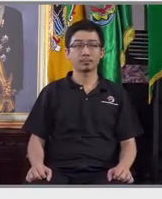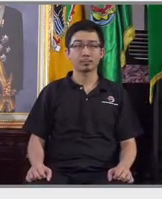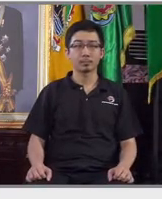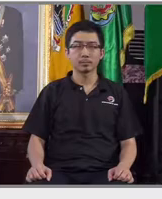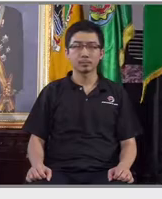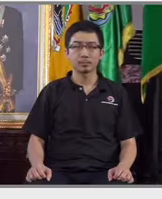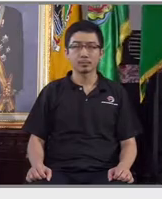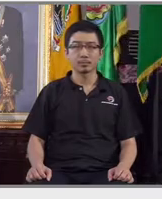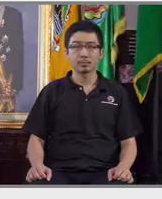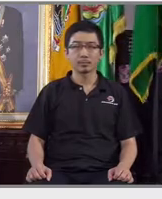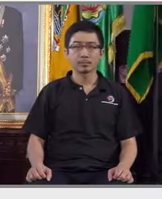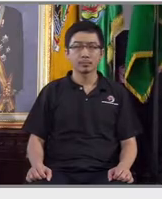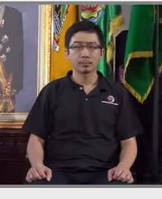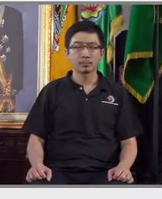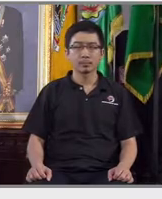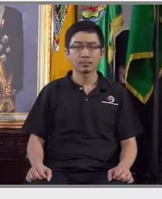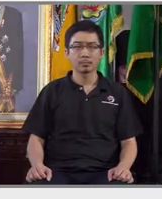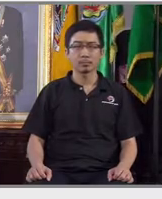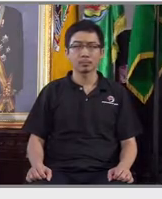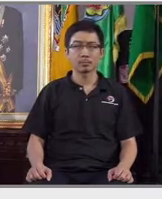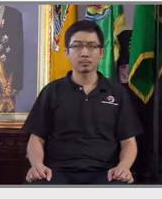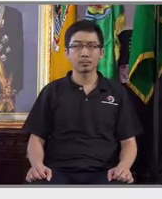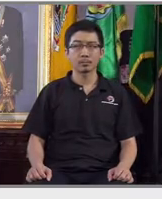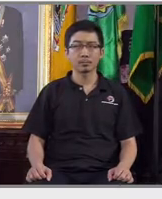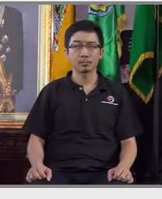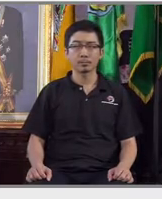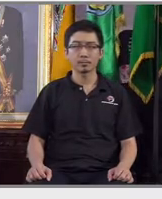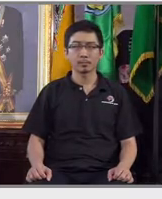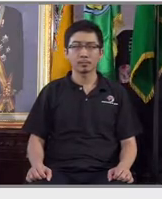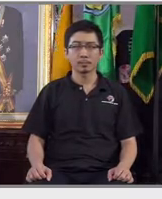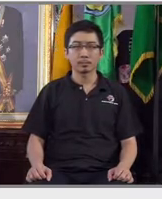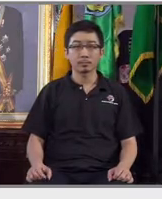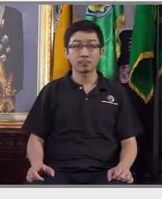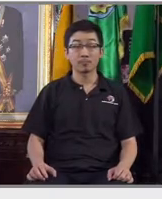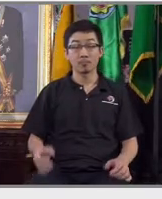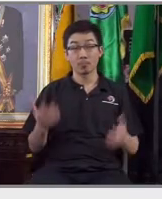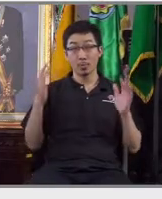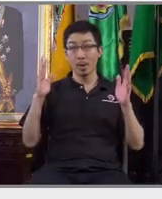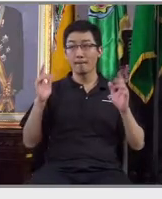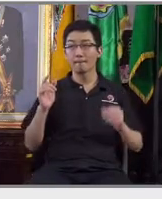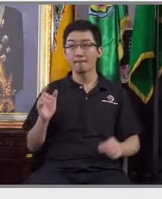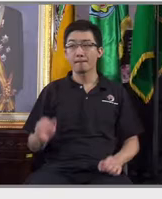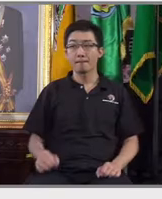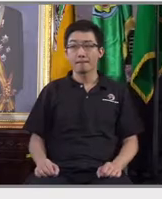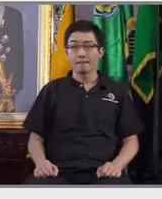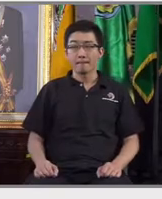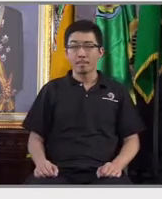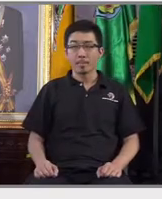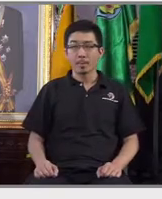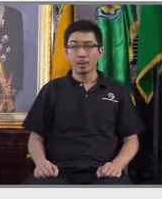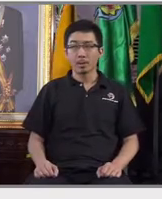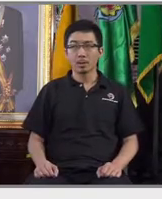Permasalahan-permasalahan yang masih ada di Kabupaten Demak, kemiskinan Demak